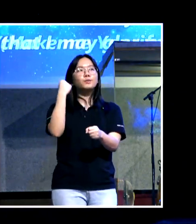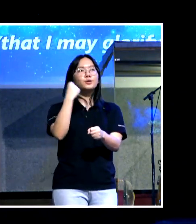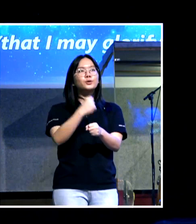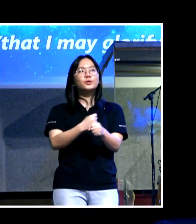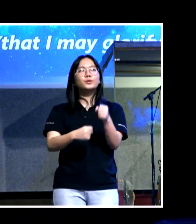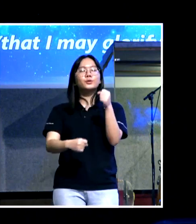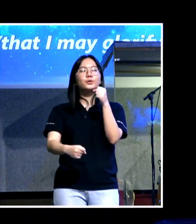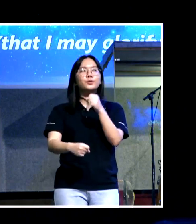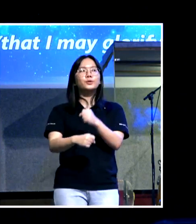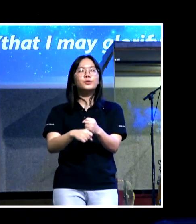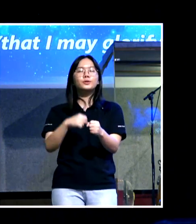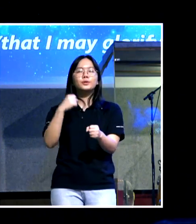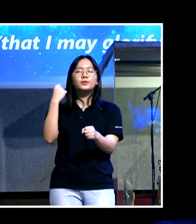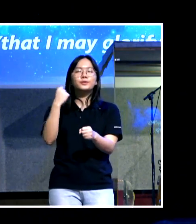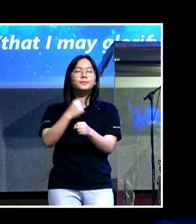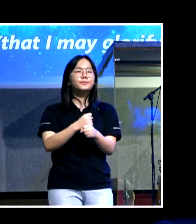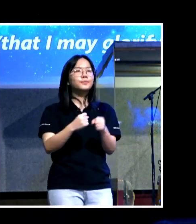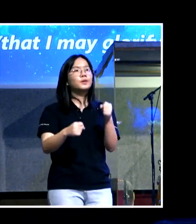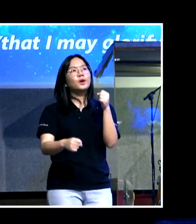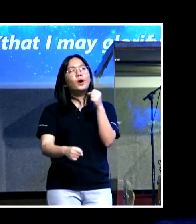rencanamu